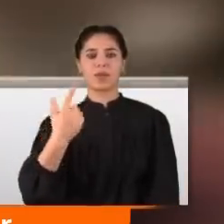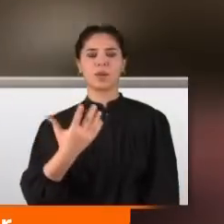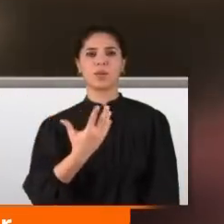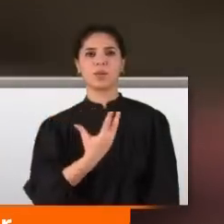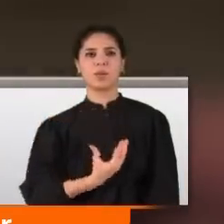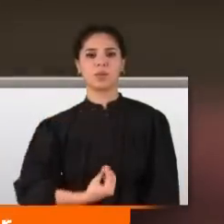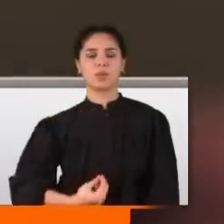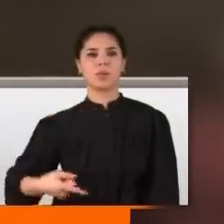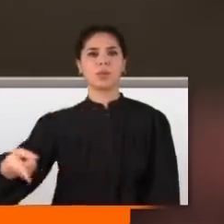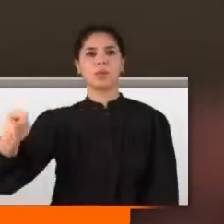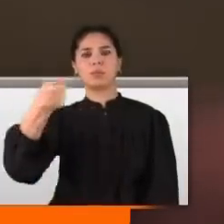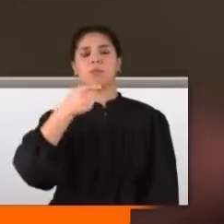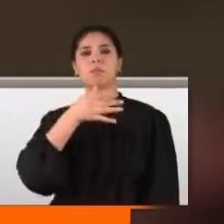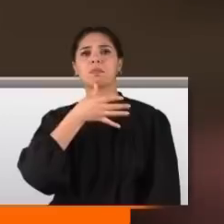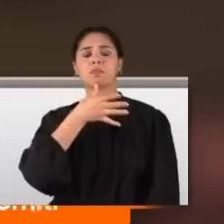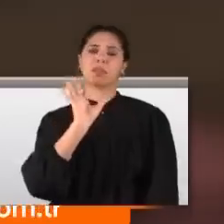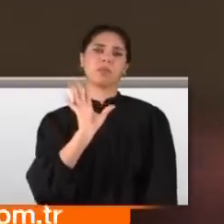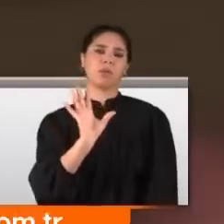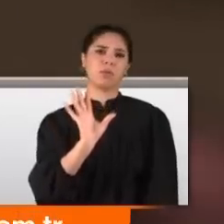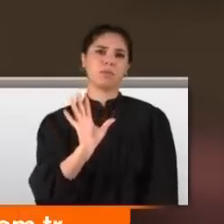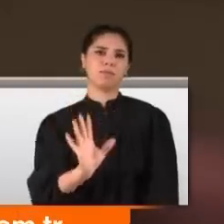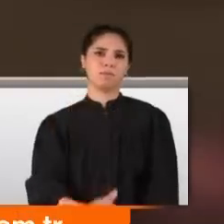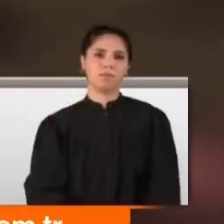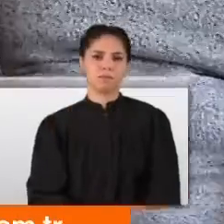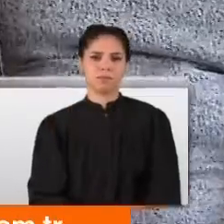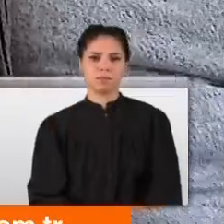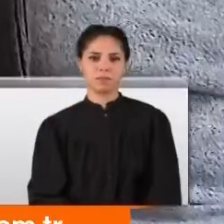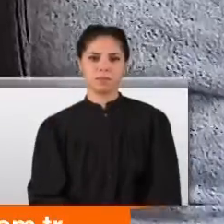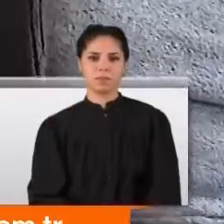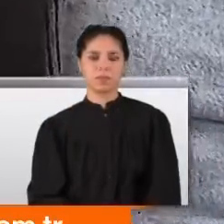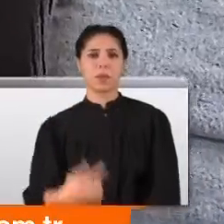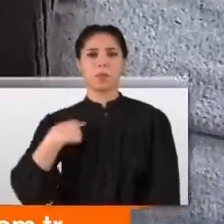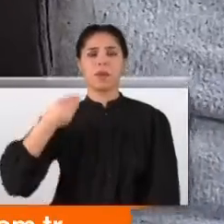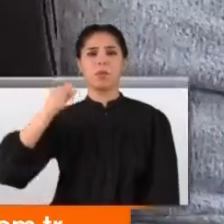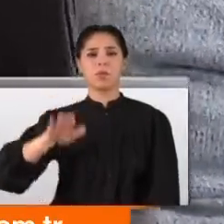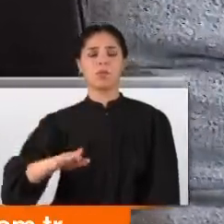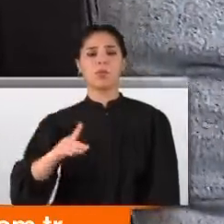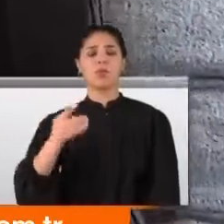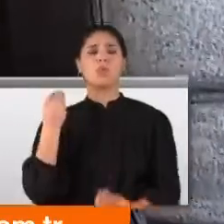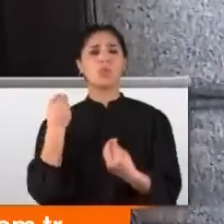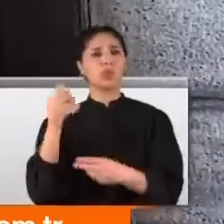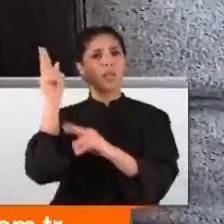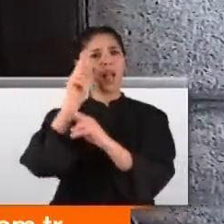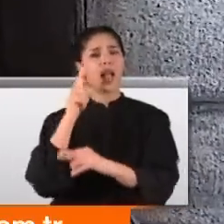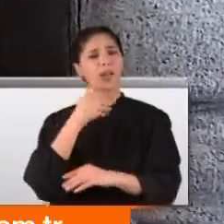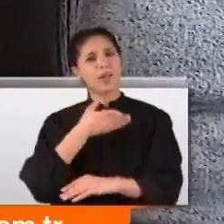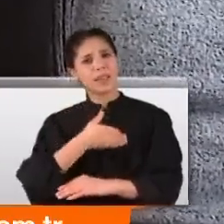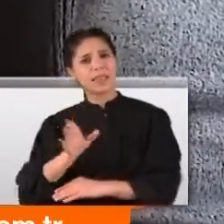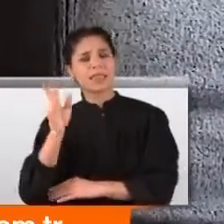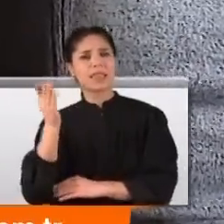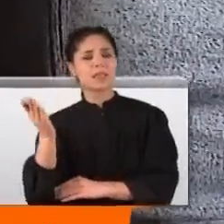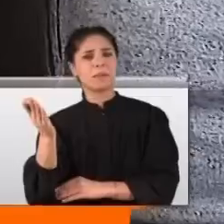acıyı yaşayacakları hiçbirinin aklın ucundan bile geçmemişti. Benim çocuğum çok güzel hayallerini oraya